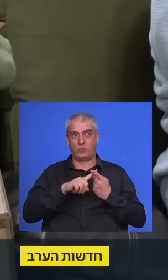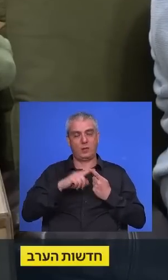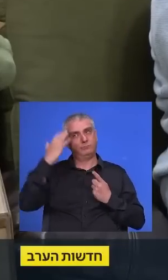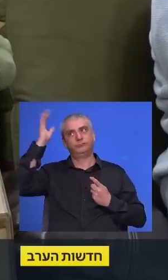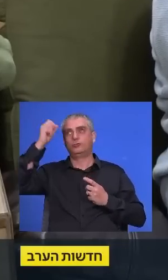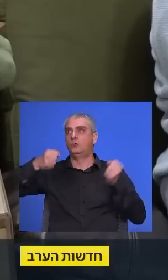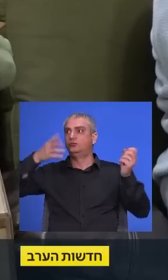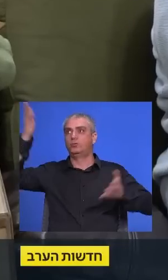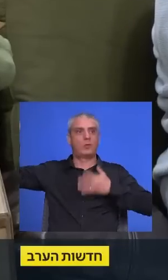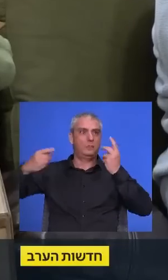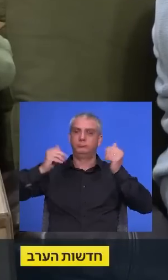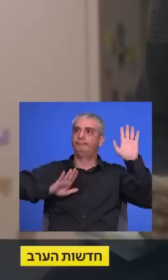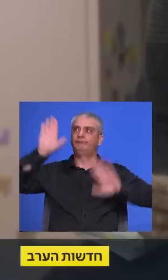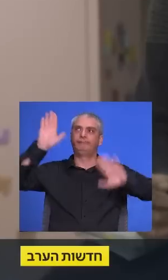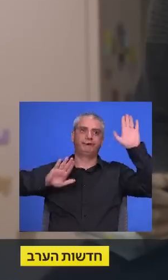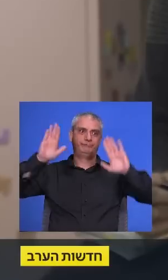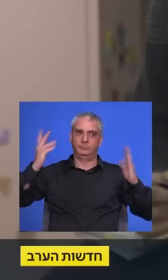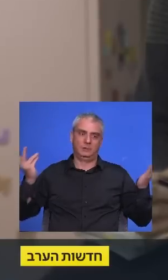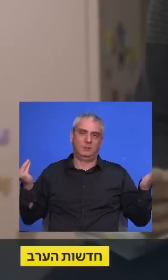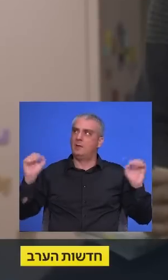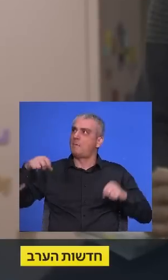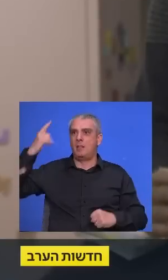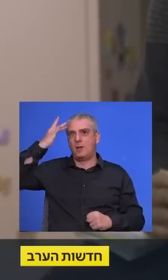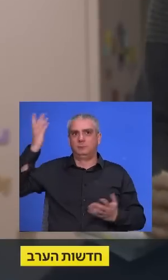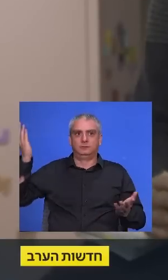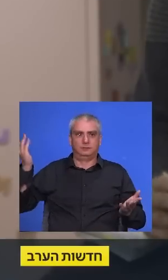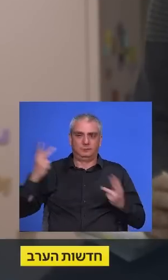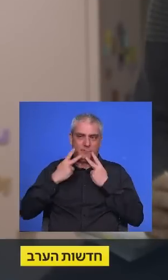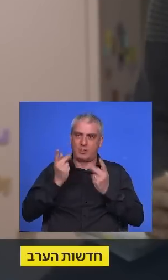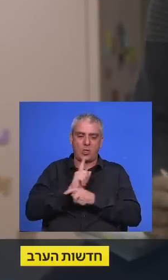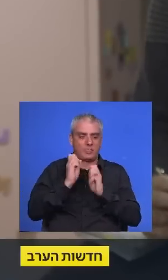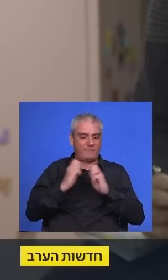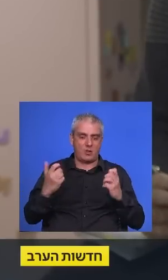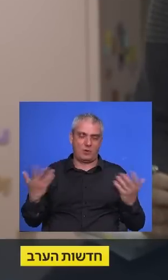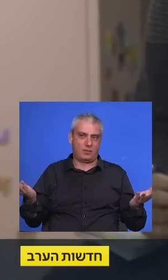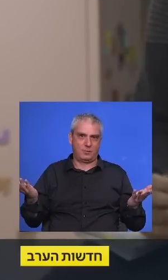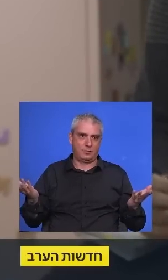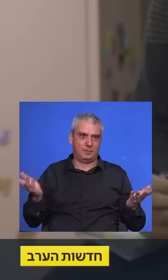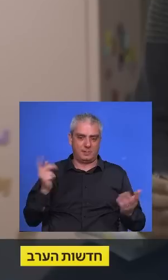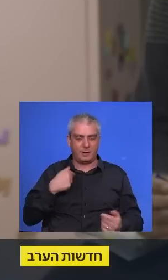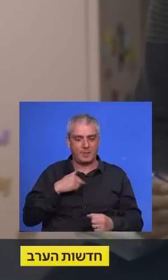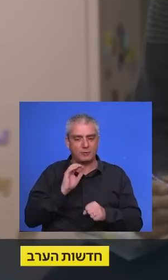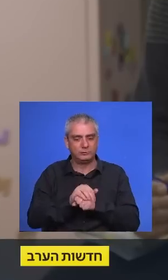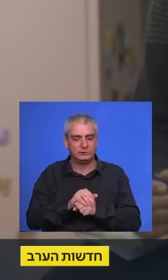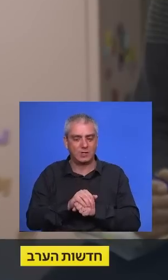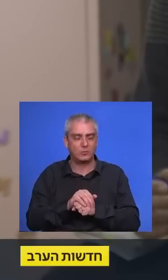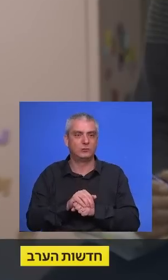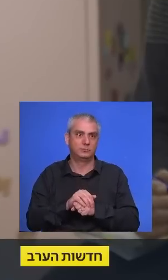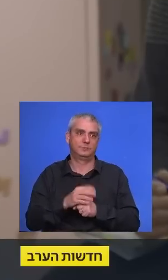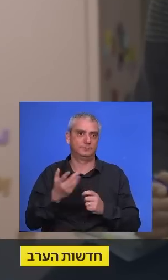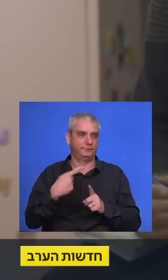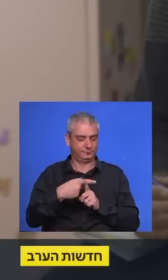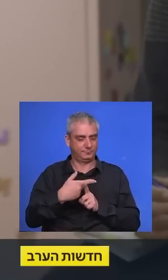בגחמות השוק ובגחמות של בעלי בית, זה לא פתרון לטווח ארוך. כמו שאתה אומר, גם אנחנו זיהינו שזה איזשהו צומת שאנחנו